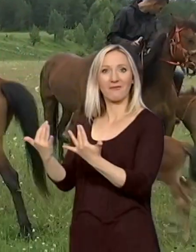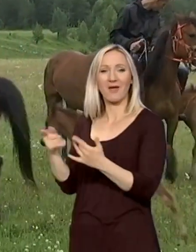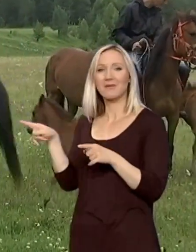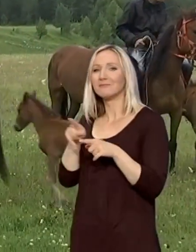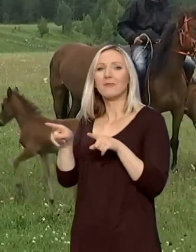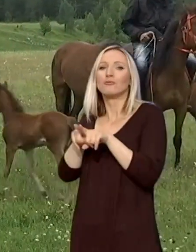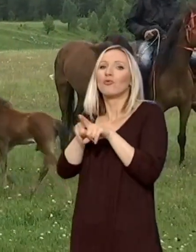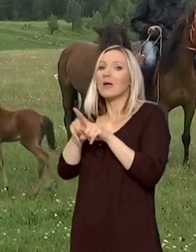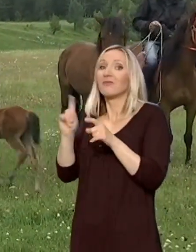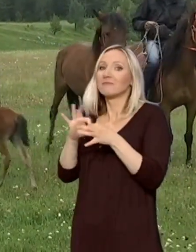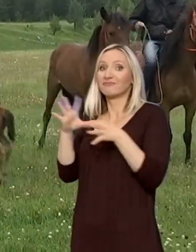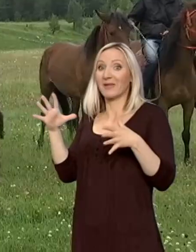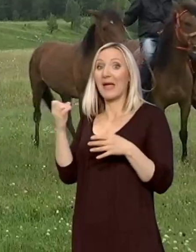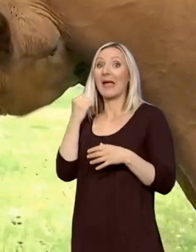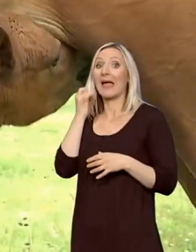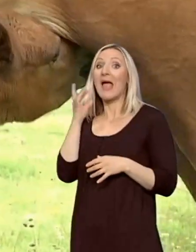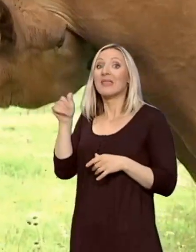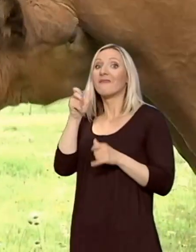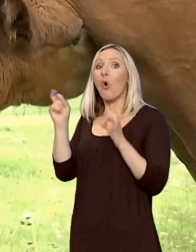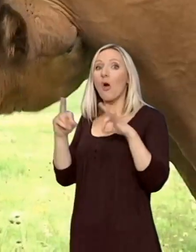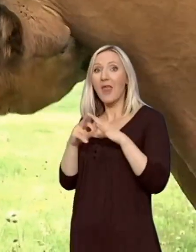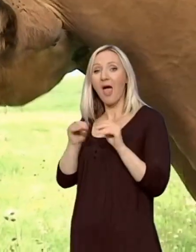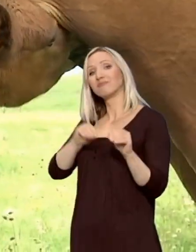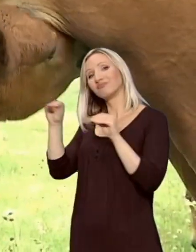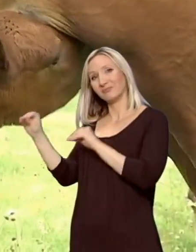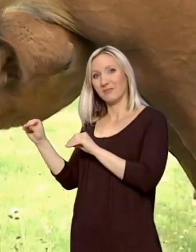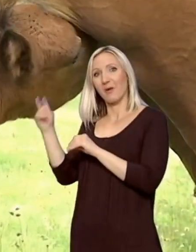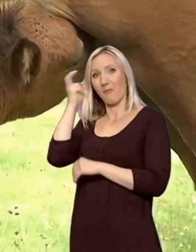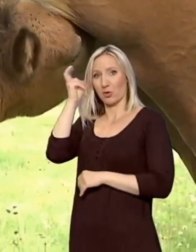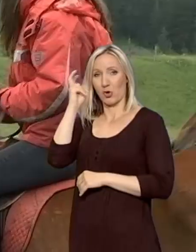Drugarstvo se nije prekinulo ni kada se Ivonina porodica preselila u Podgoricu.